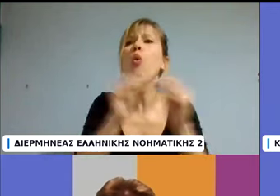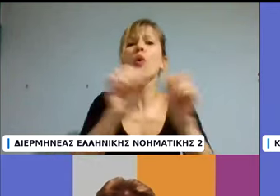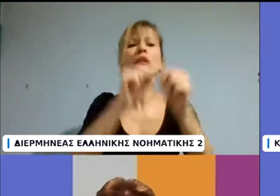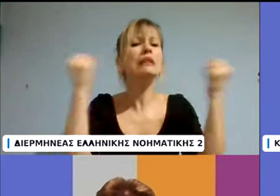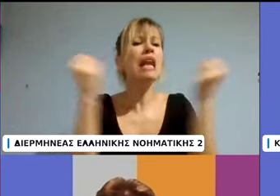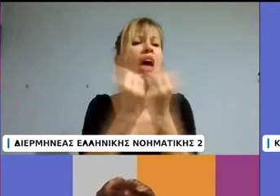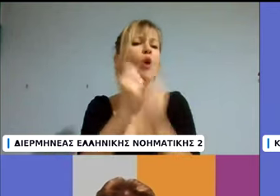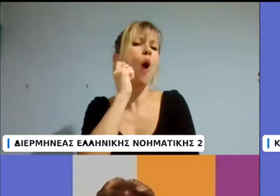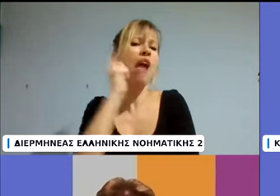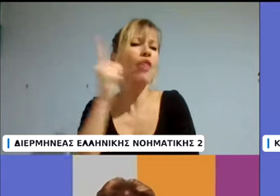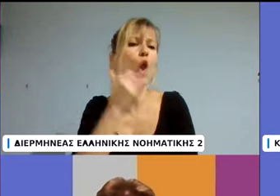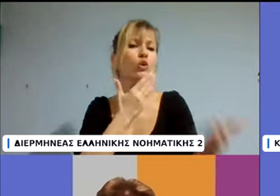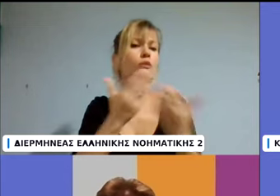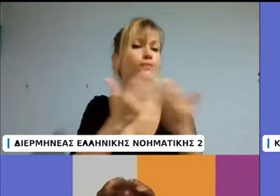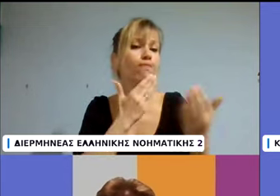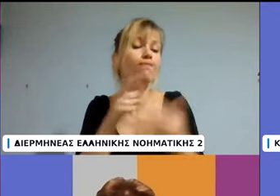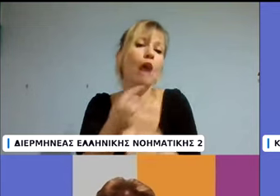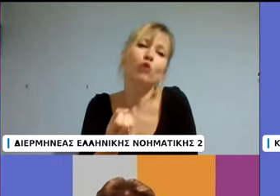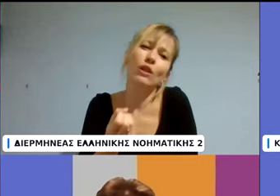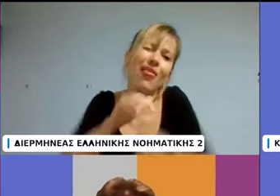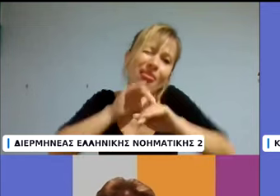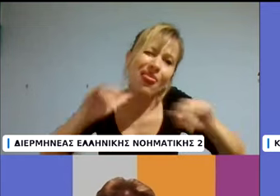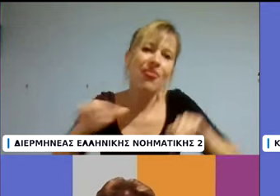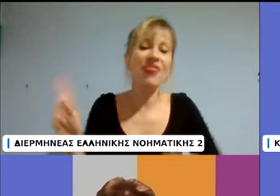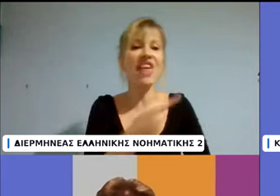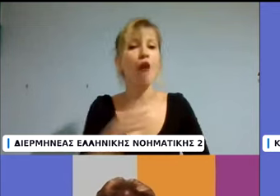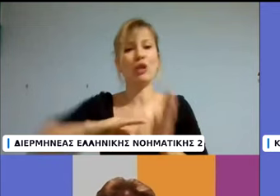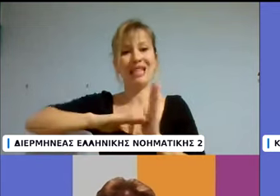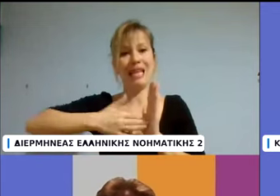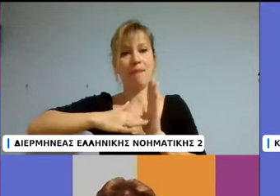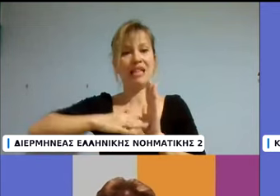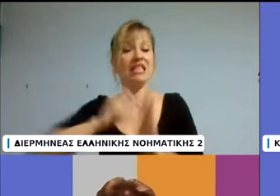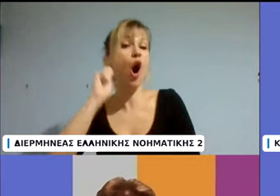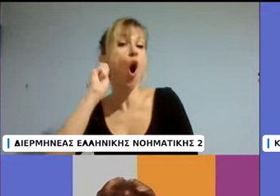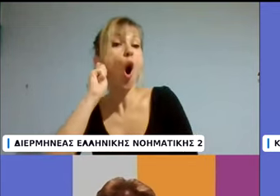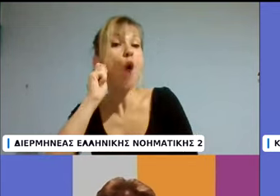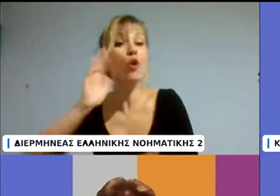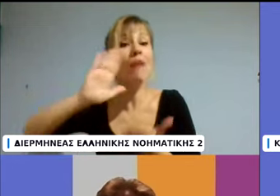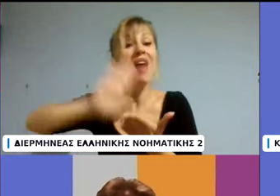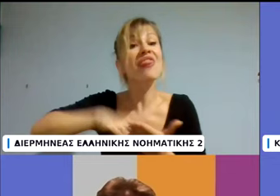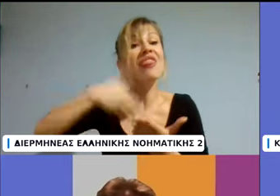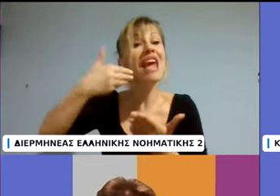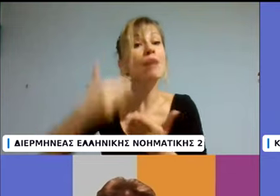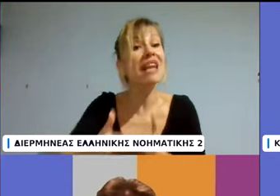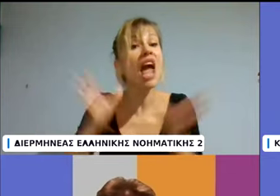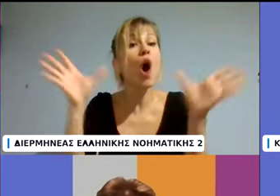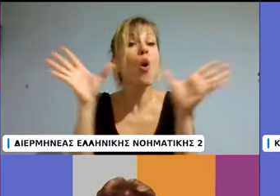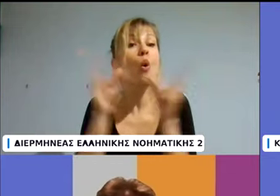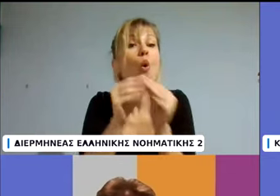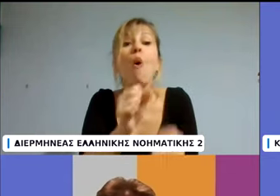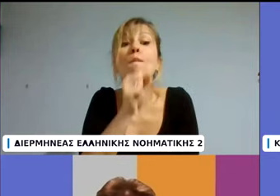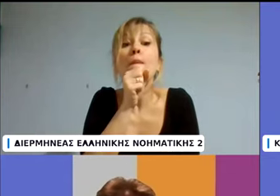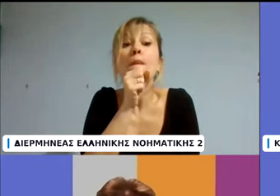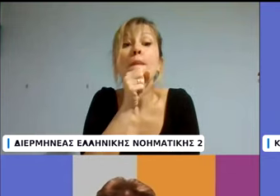τότε εκεί πάμε σε μία άλλη υπηρεσία, η οποία ονομάζεται διερμηνεία του προφορικού στον